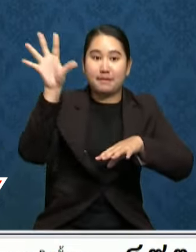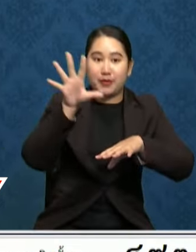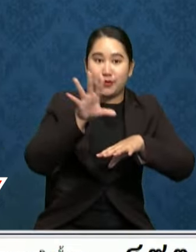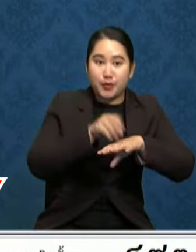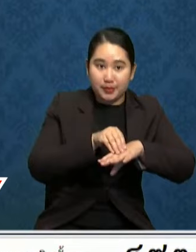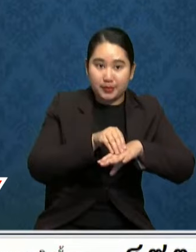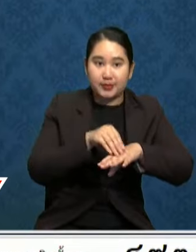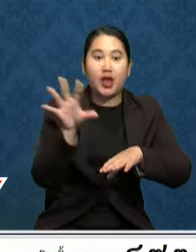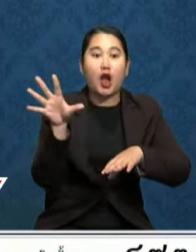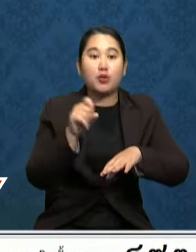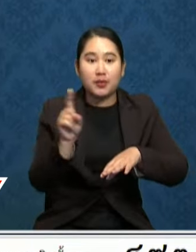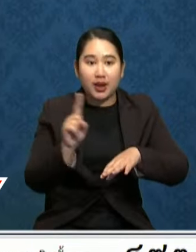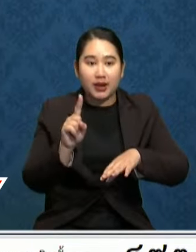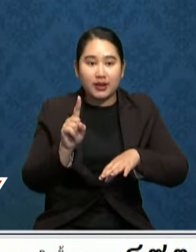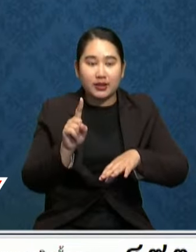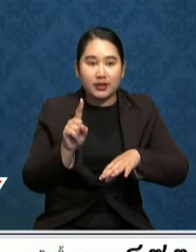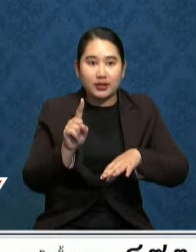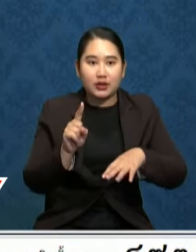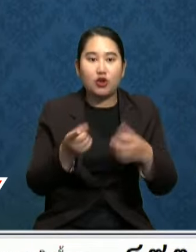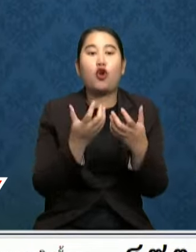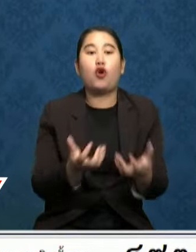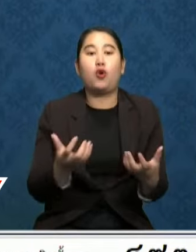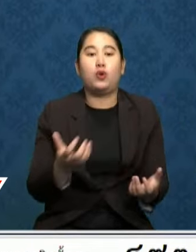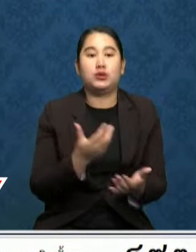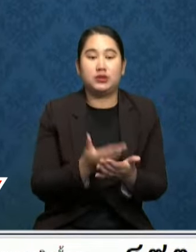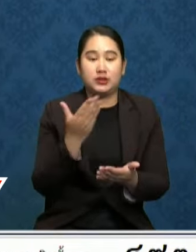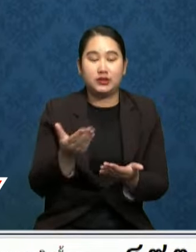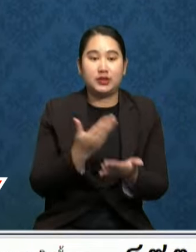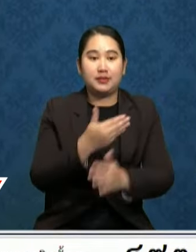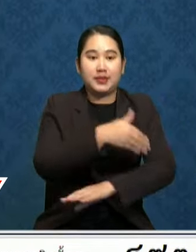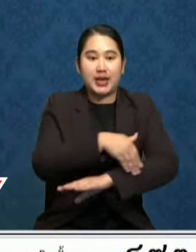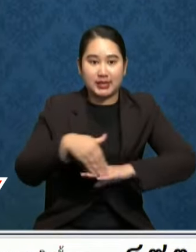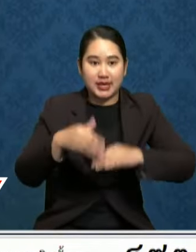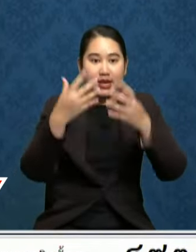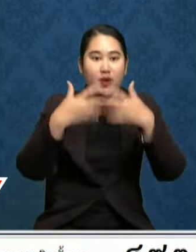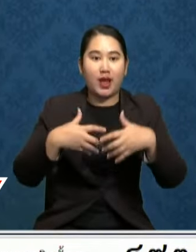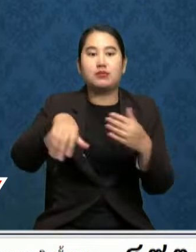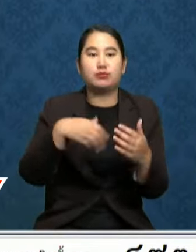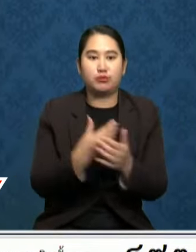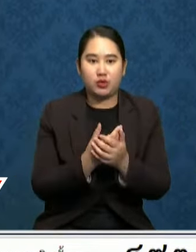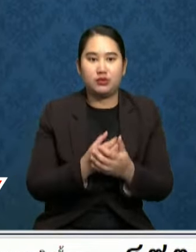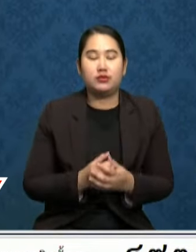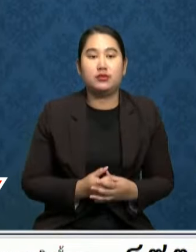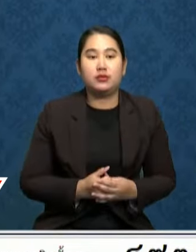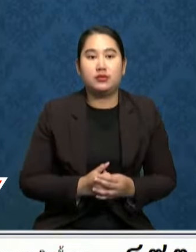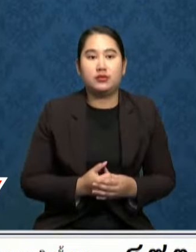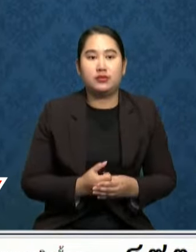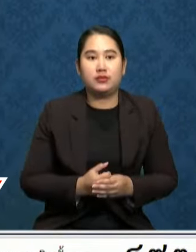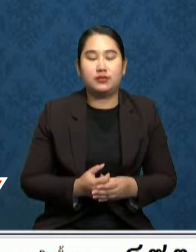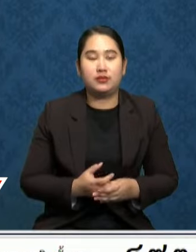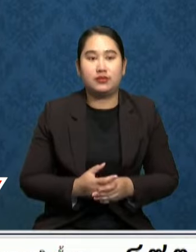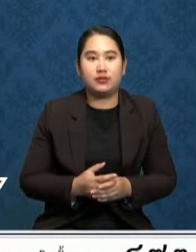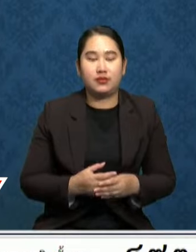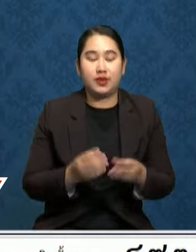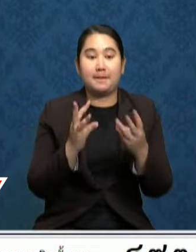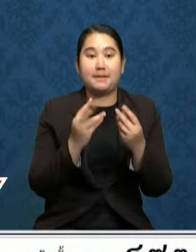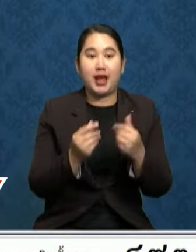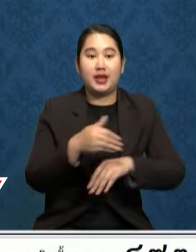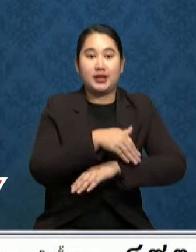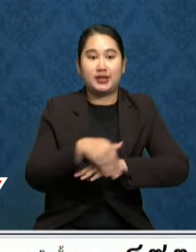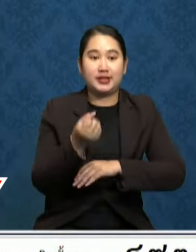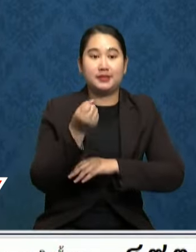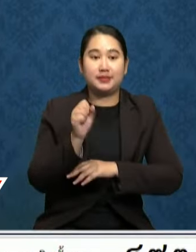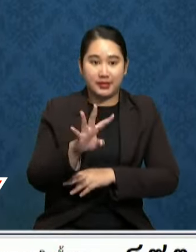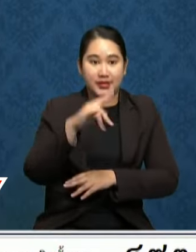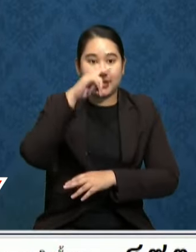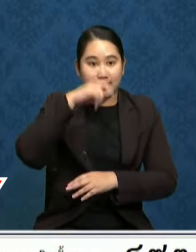หมดนี้ มาจากร้ายการ symb featuredบันชีนวัตรกรมทั้งหมดครัมาจาก 14 เลขบัชีนวัตรกรรม